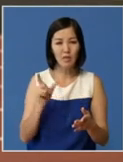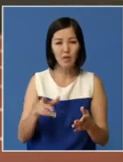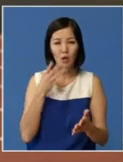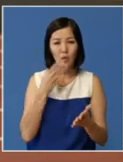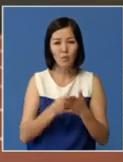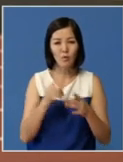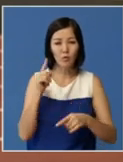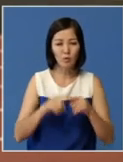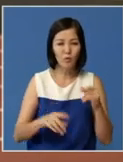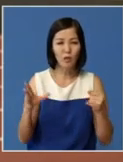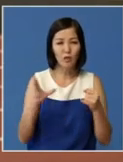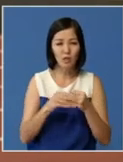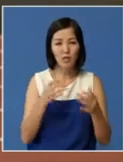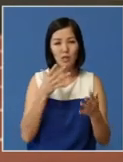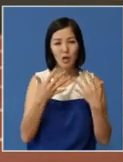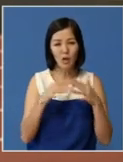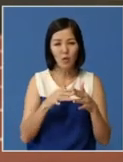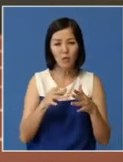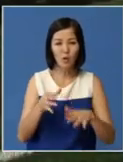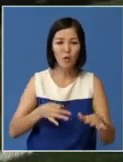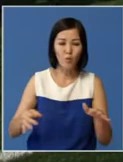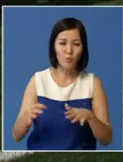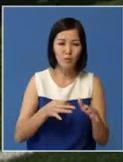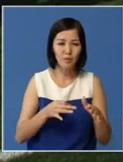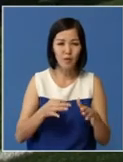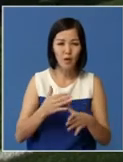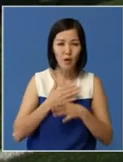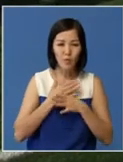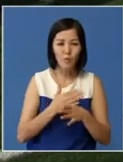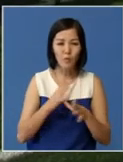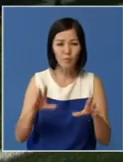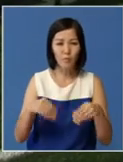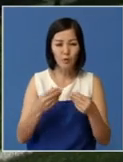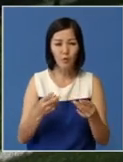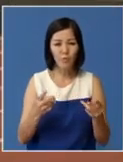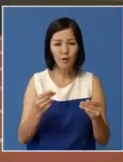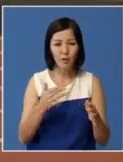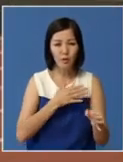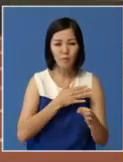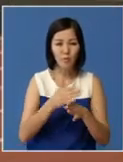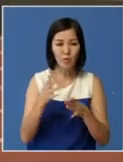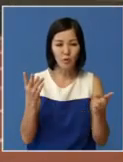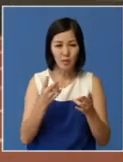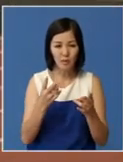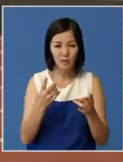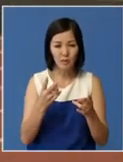ауылына, туған ауданына, туған облысына қолынан келгенше қаражатын жұмсап,